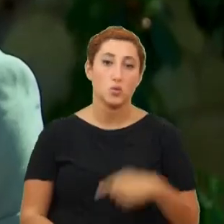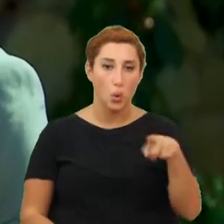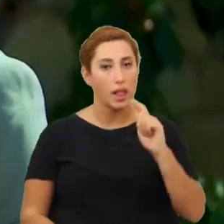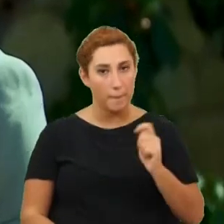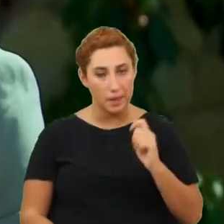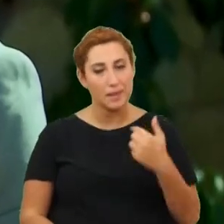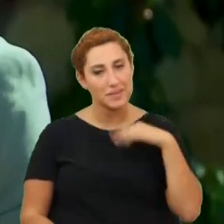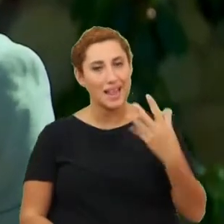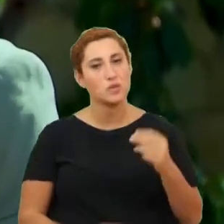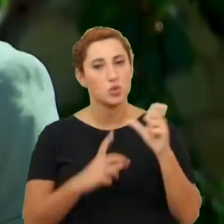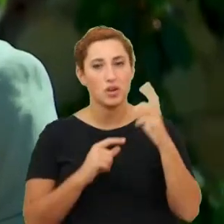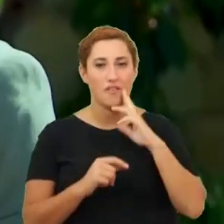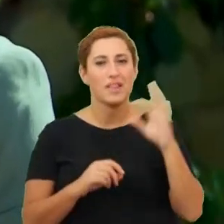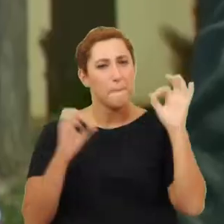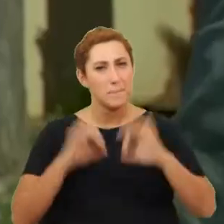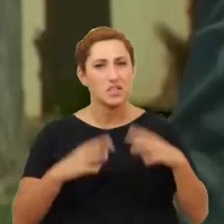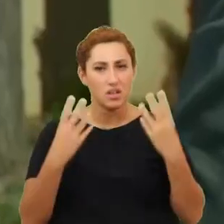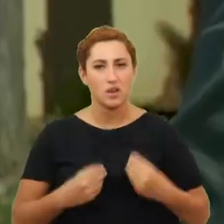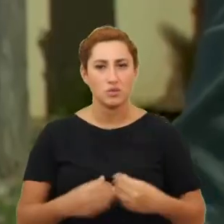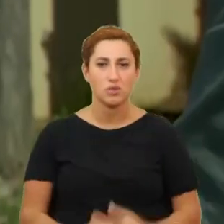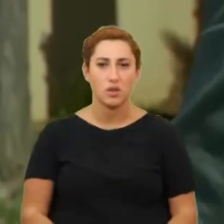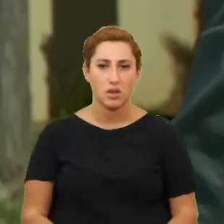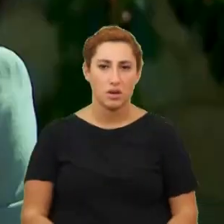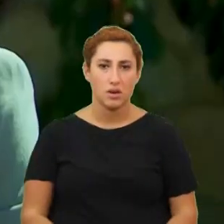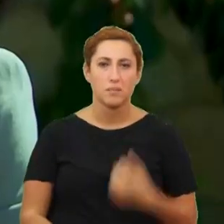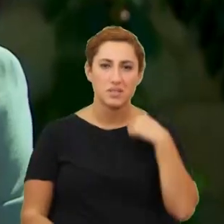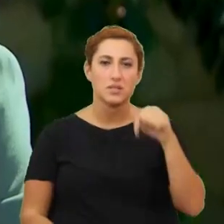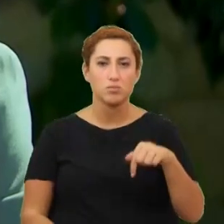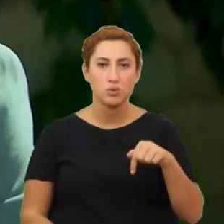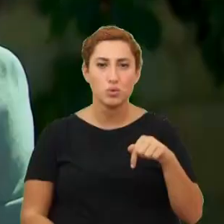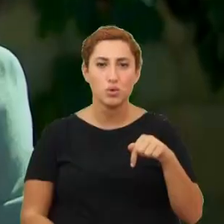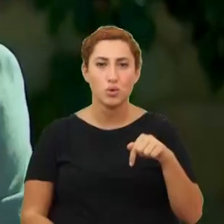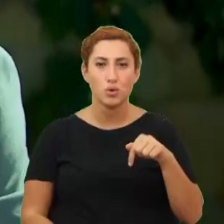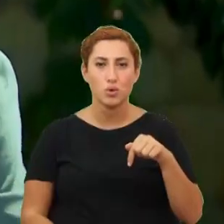Şöyle yapalım biz en iyisi Şükrü Efendi başlangıç olarak. Biz bunu